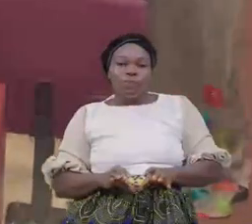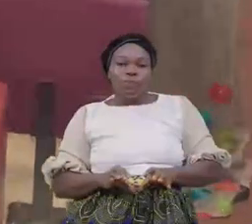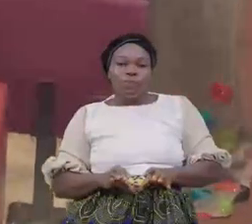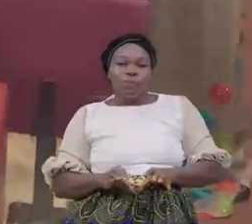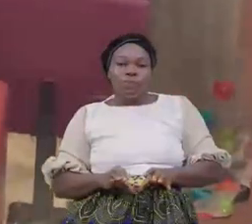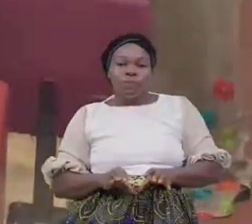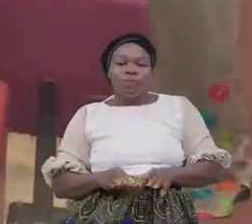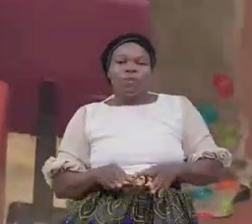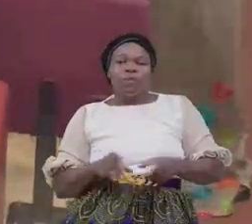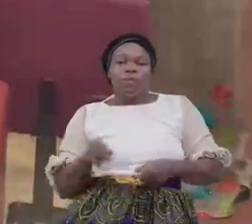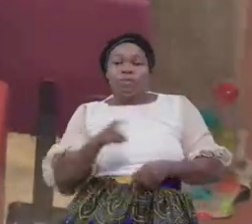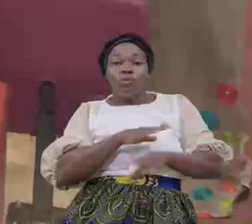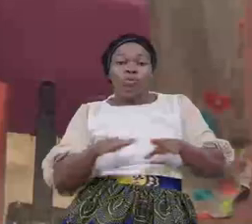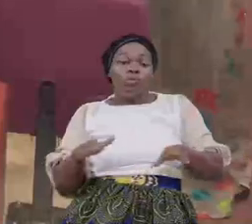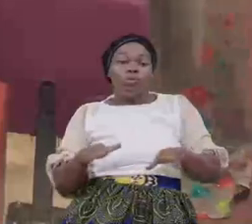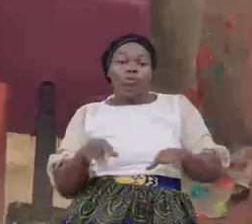Apprêtez-vous à crier.